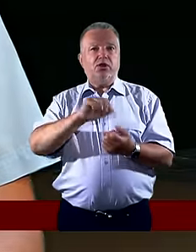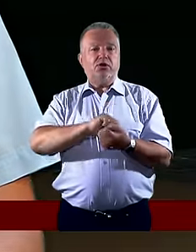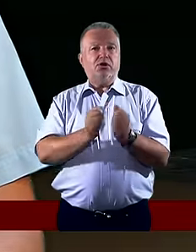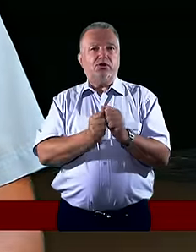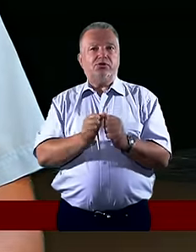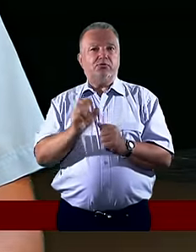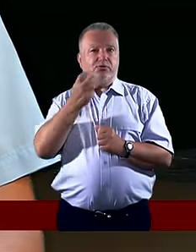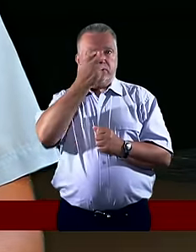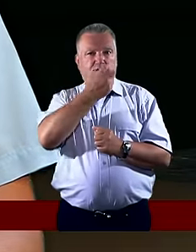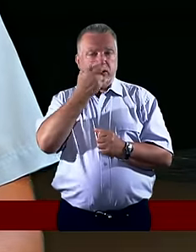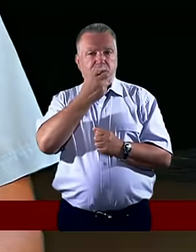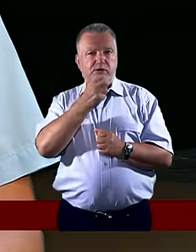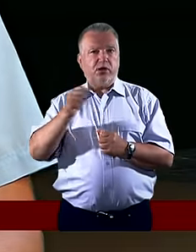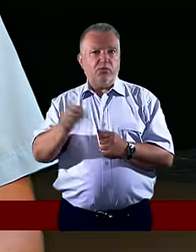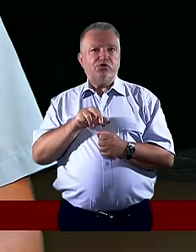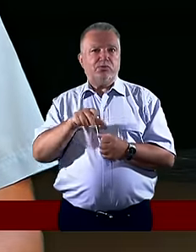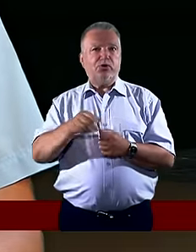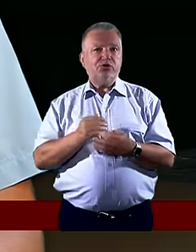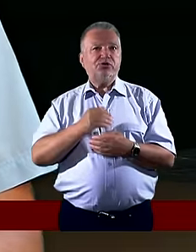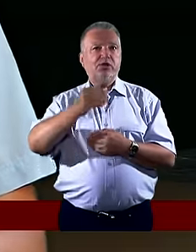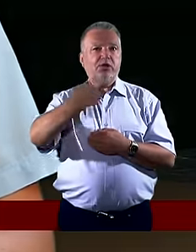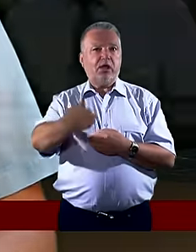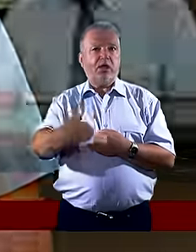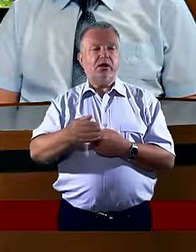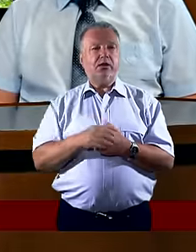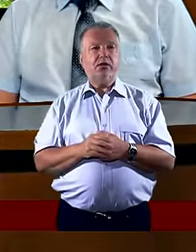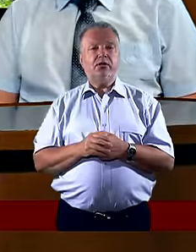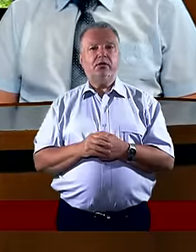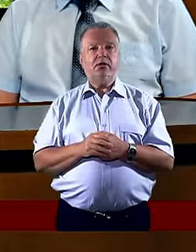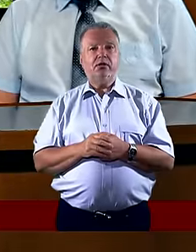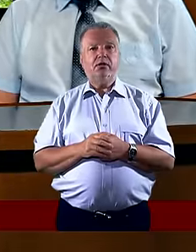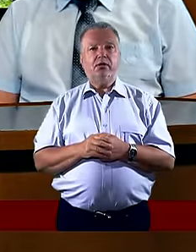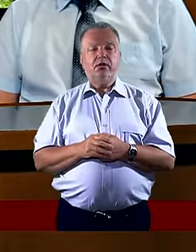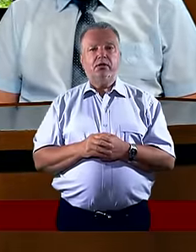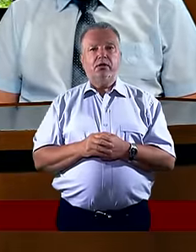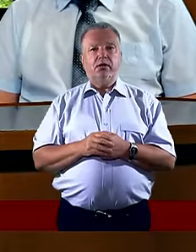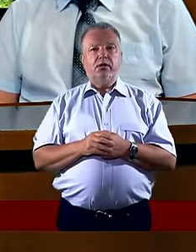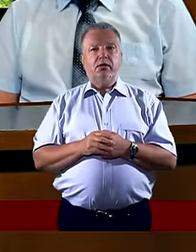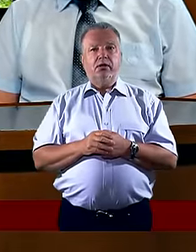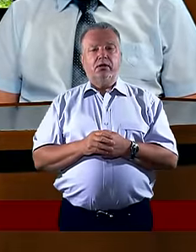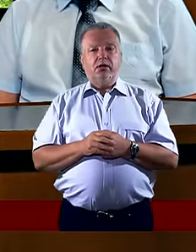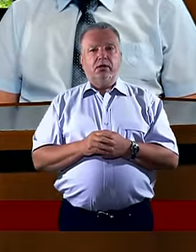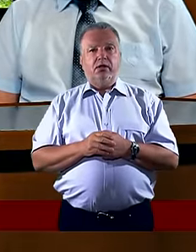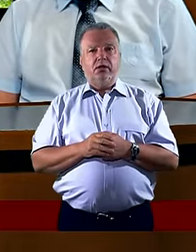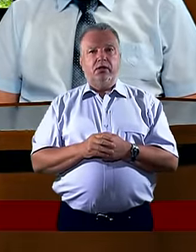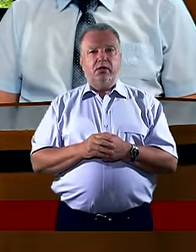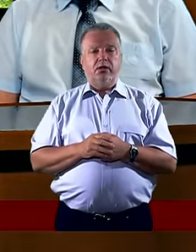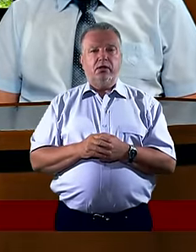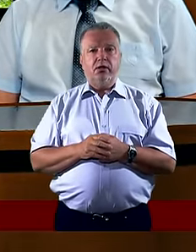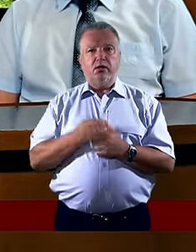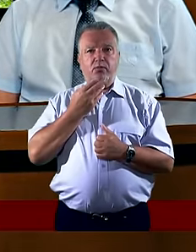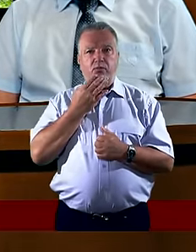są zainteresowani, więc musimy iść dalej. Znaczy się, idąc tropem tych podobieństw